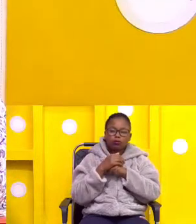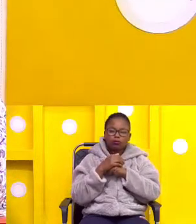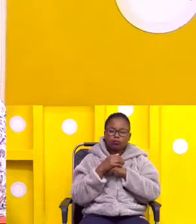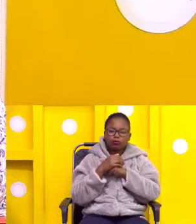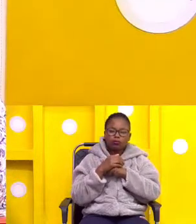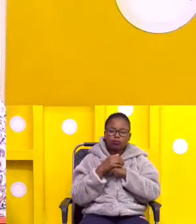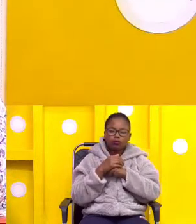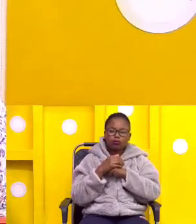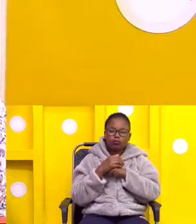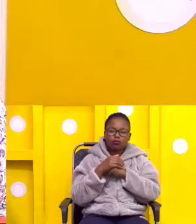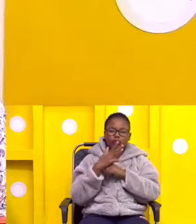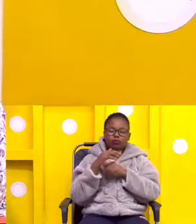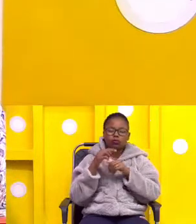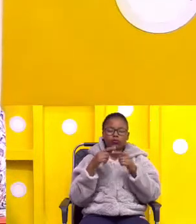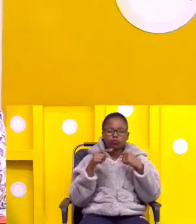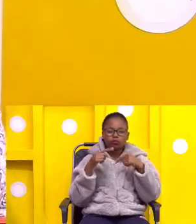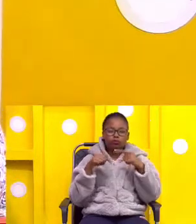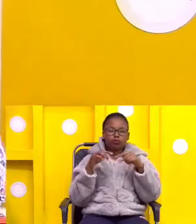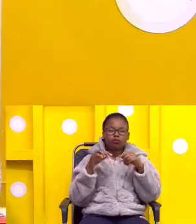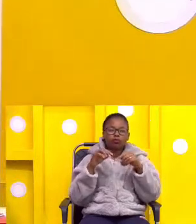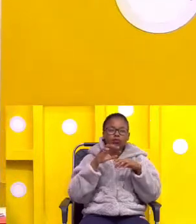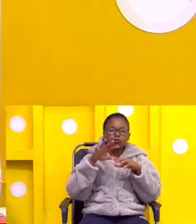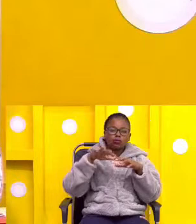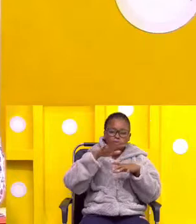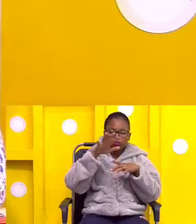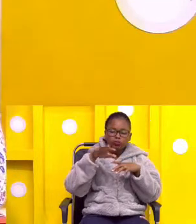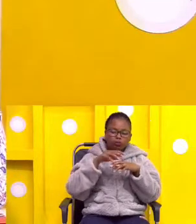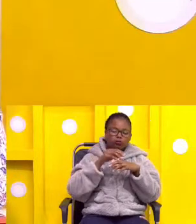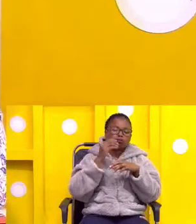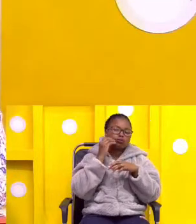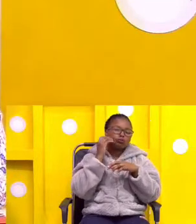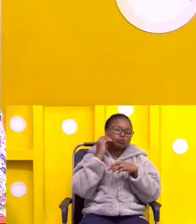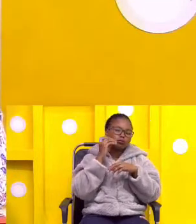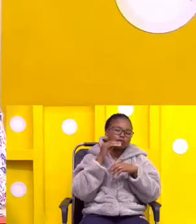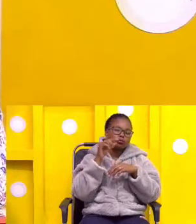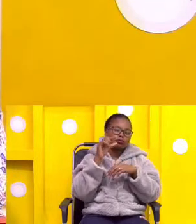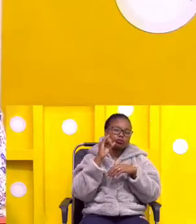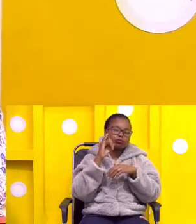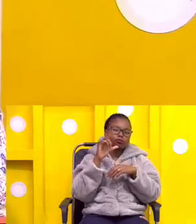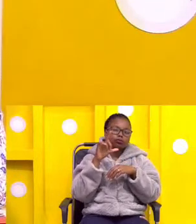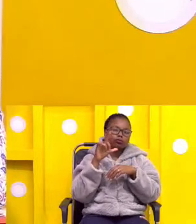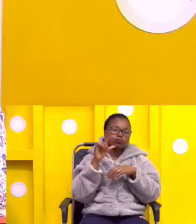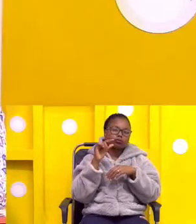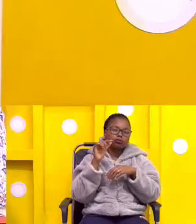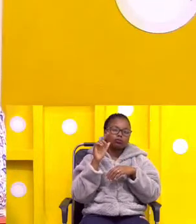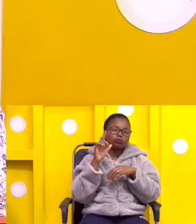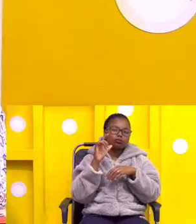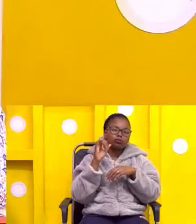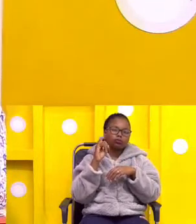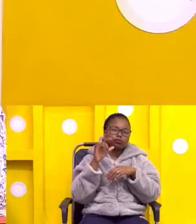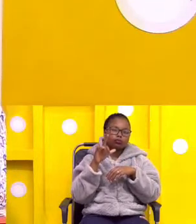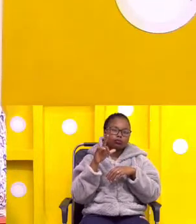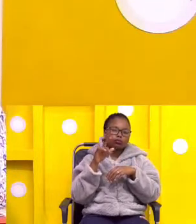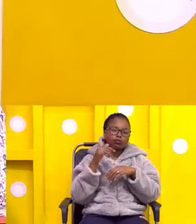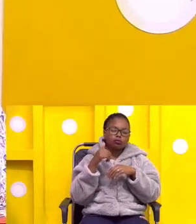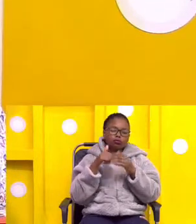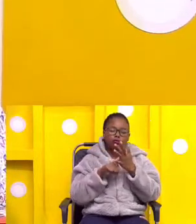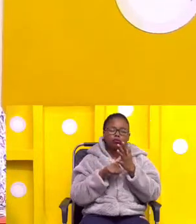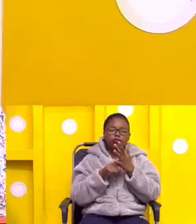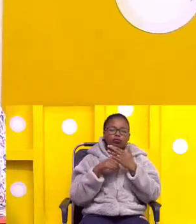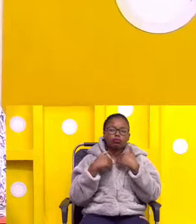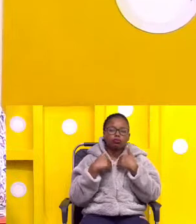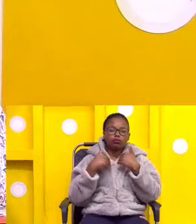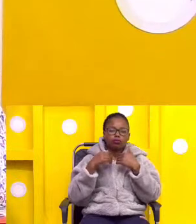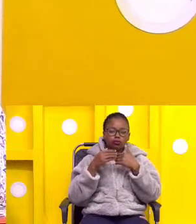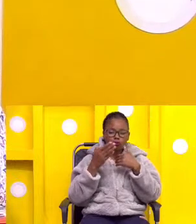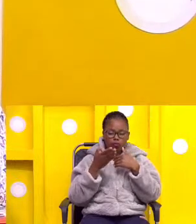Akigira kwa hindi kwa kila mudhuri tora liyake. Lea giri giri. Na kukituika mugoda wake ni wagi ya nadhina.